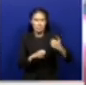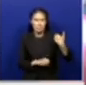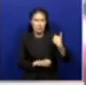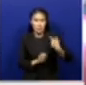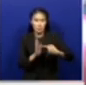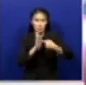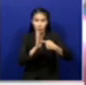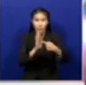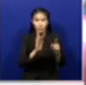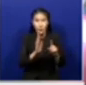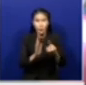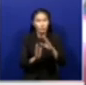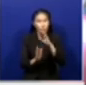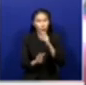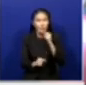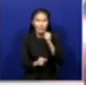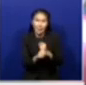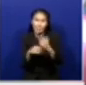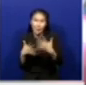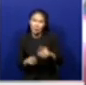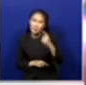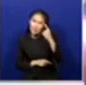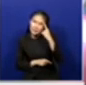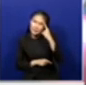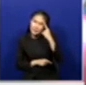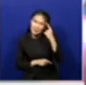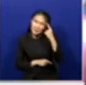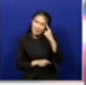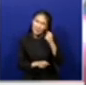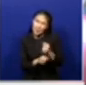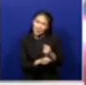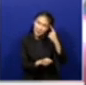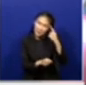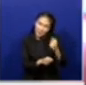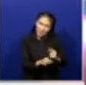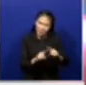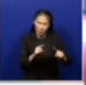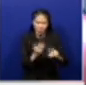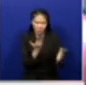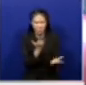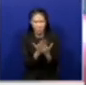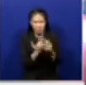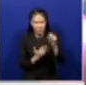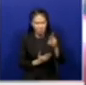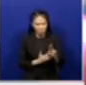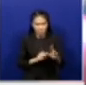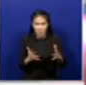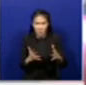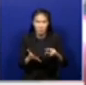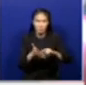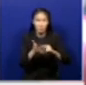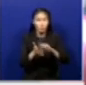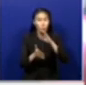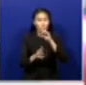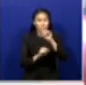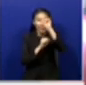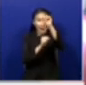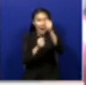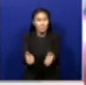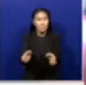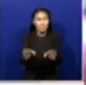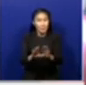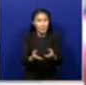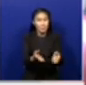กตัวอย่างการที่ทำไปคิดไปโดยที่ไม่มีแผนรองรับการที่เราจะประกาศปิดเมืองมีการพูด